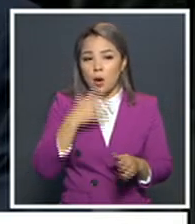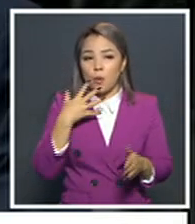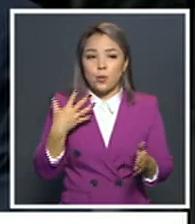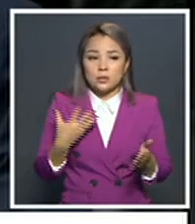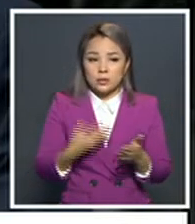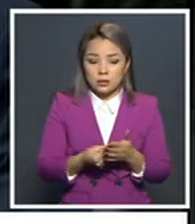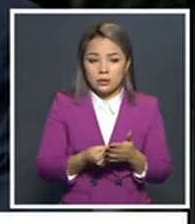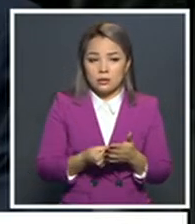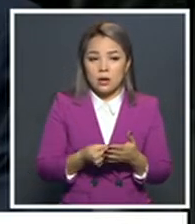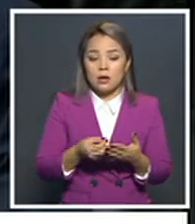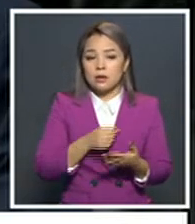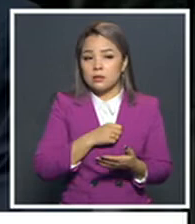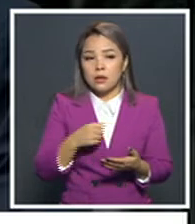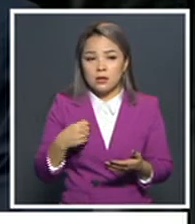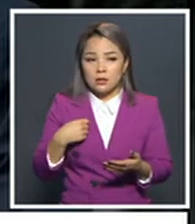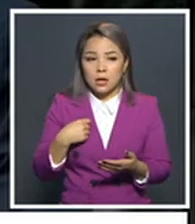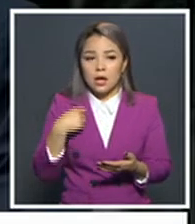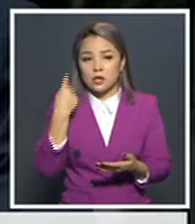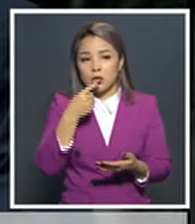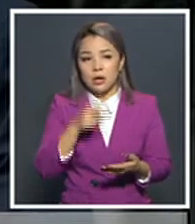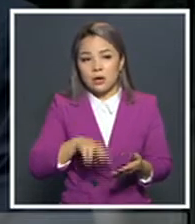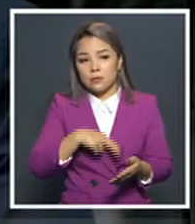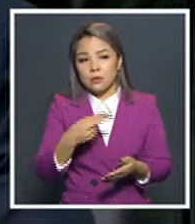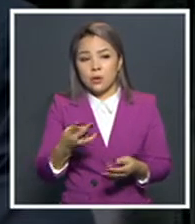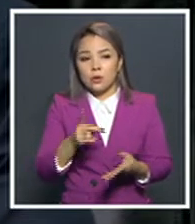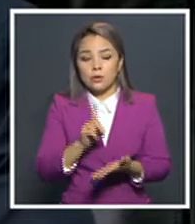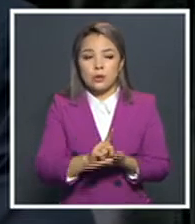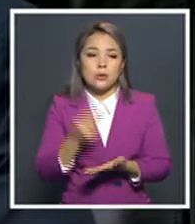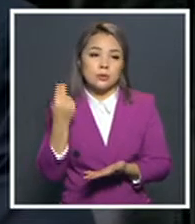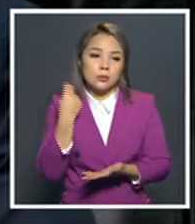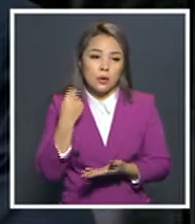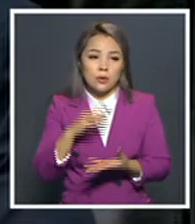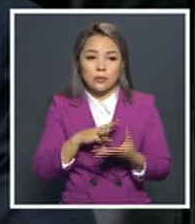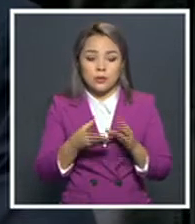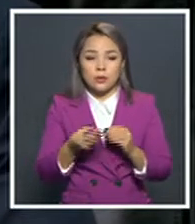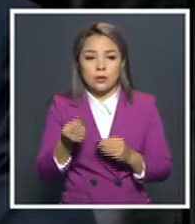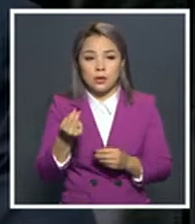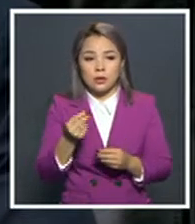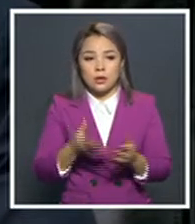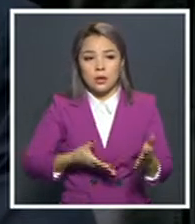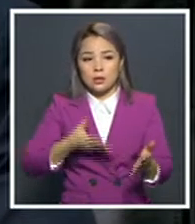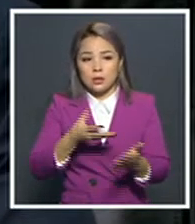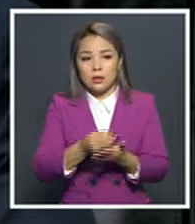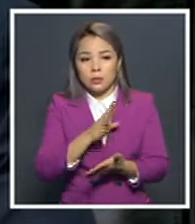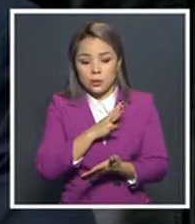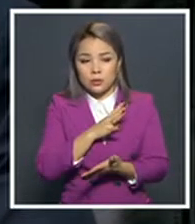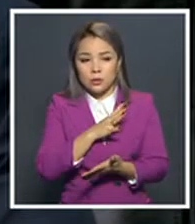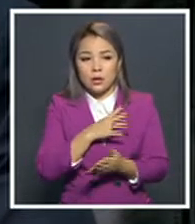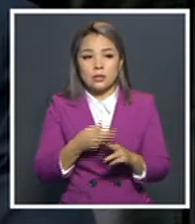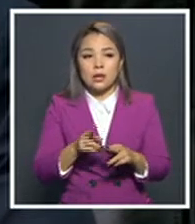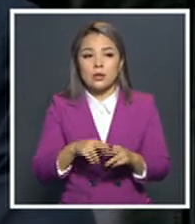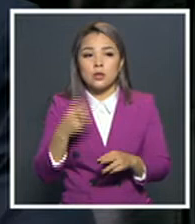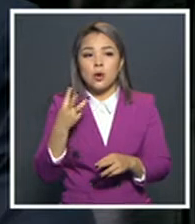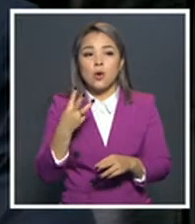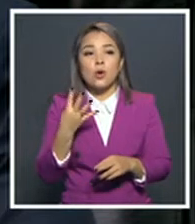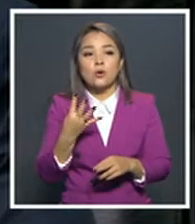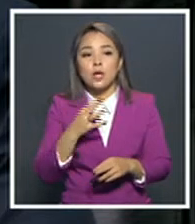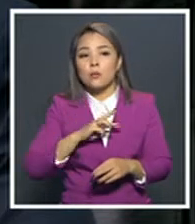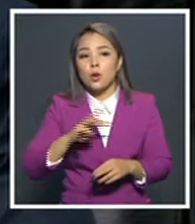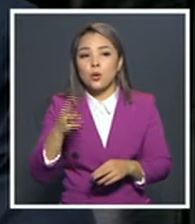еркімен бюджетке қайтаратын болады төленген сумманы. Оның сомасы 4 миллион